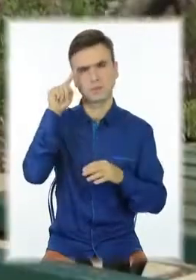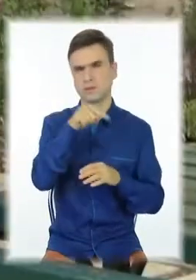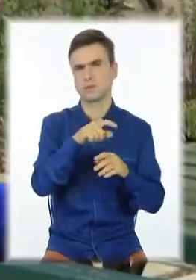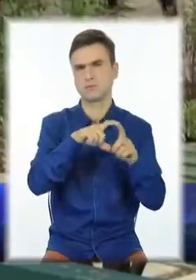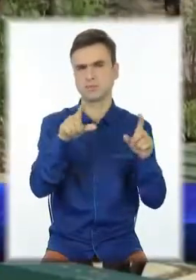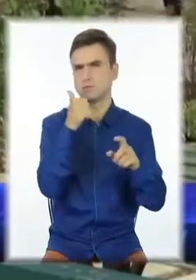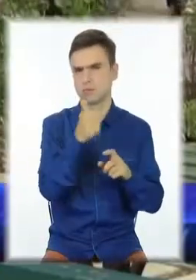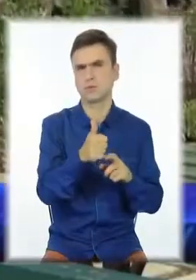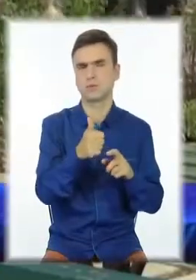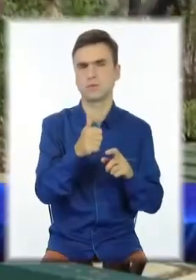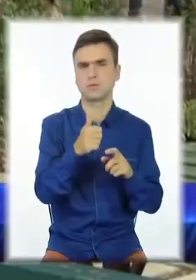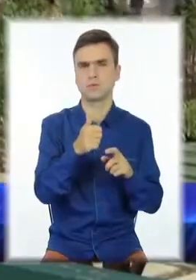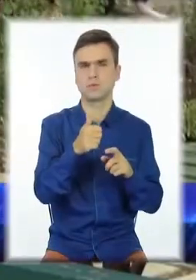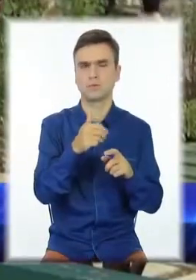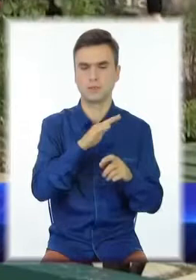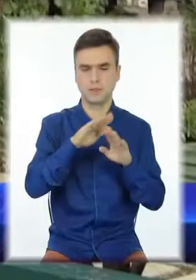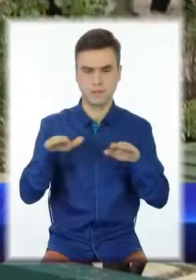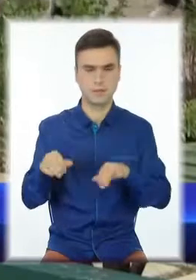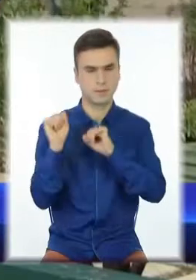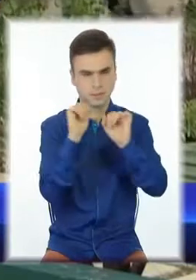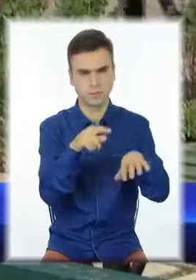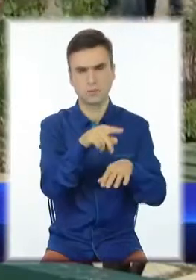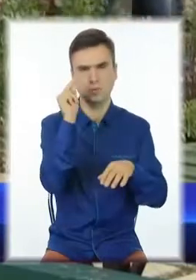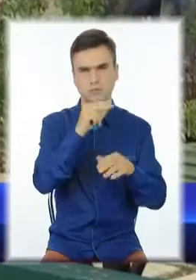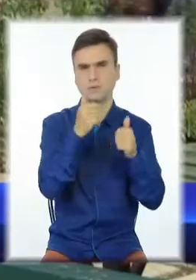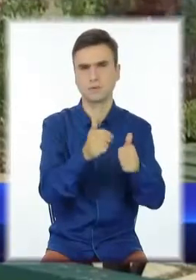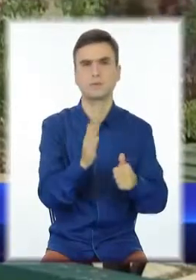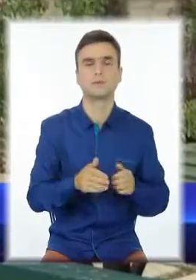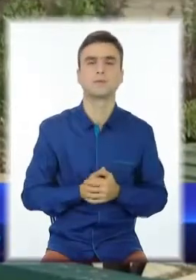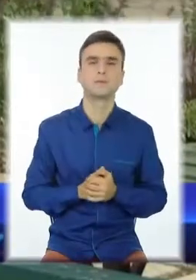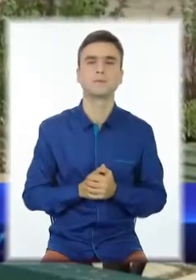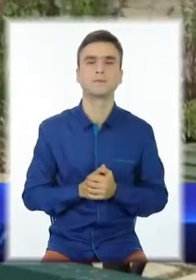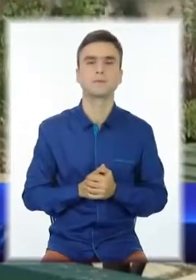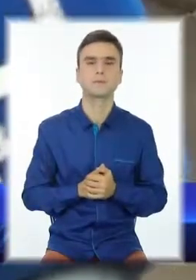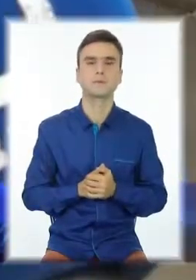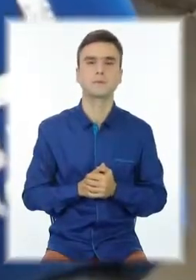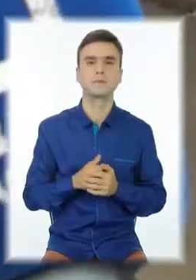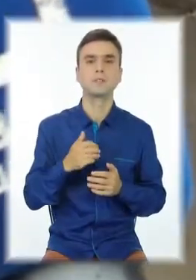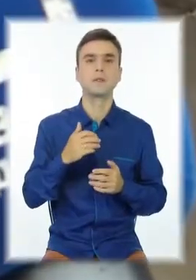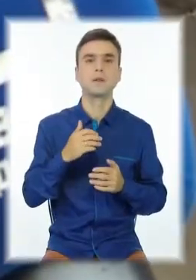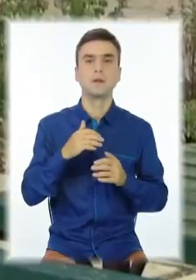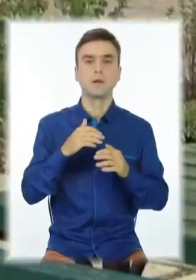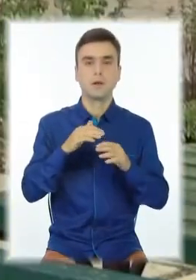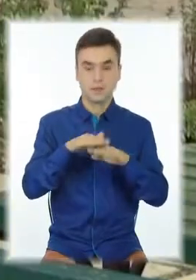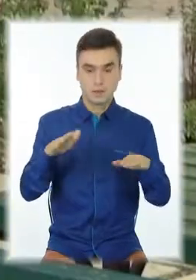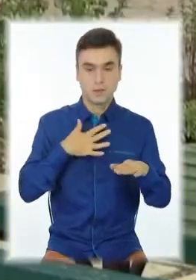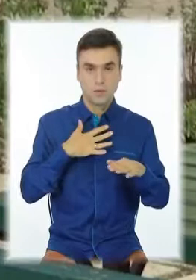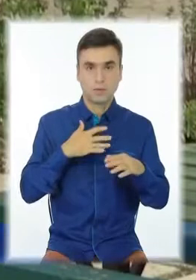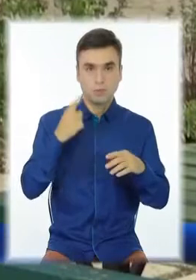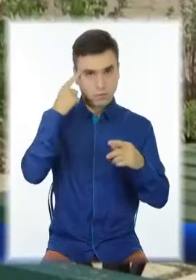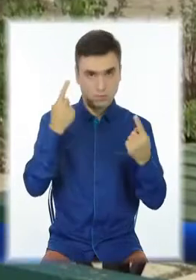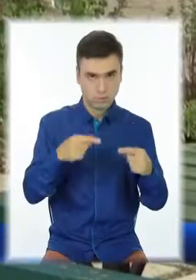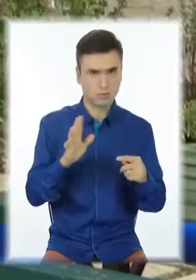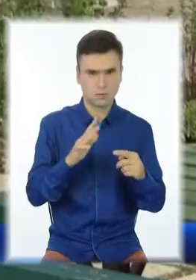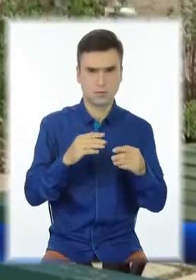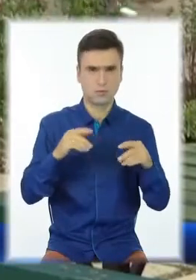Наші дітки, вони, звісно, не відстають, вони постійно йдуть вперед. У нас є клас, який